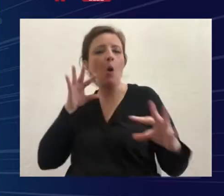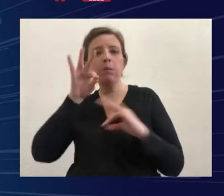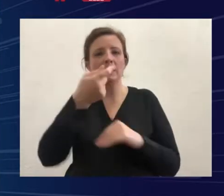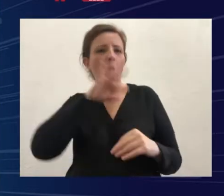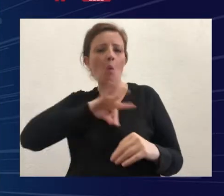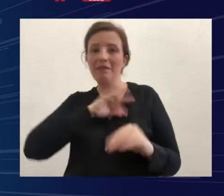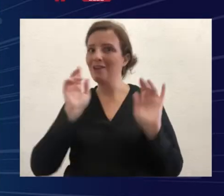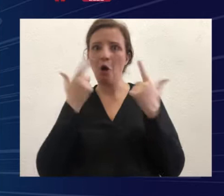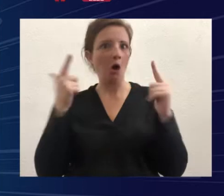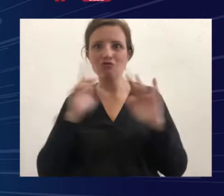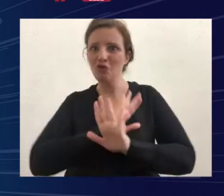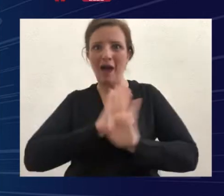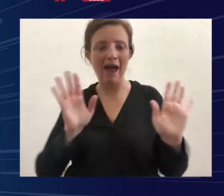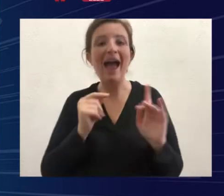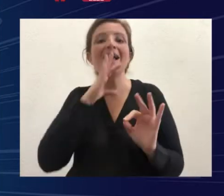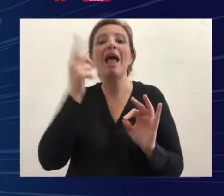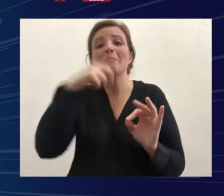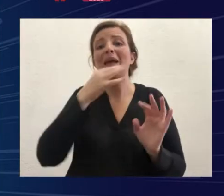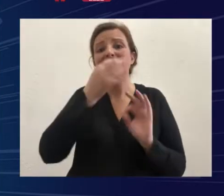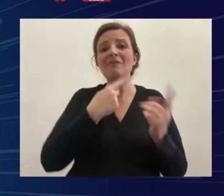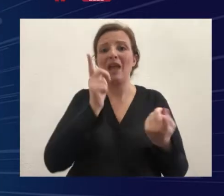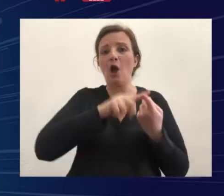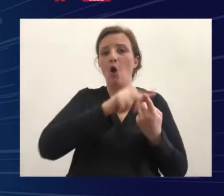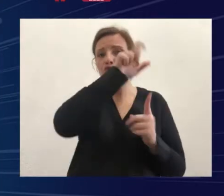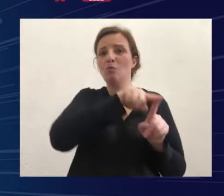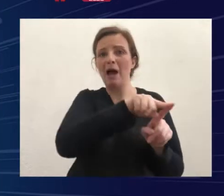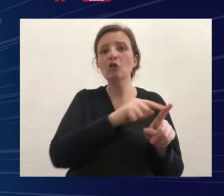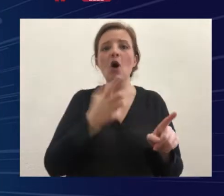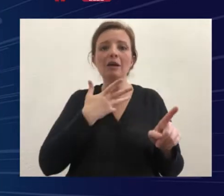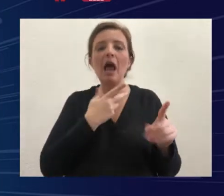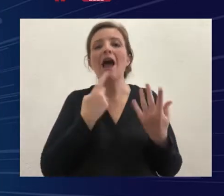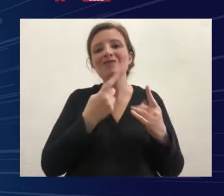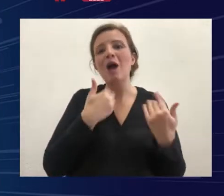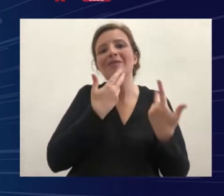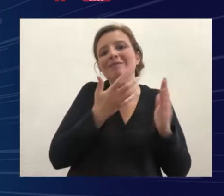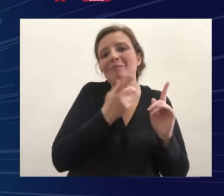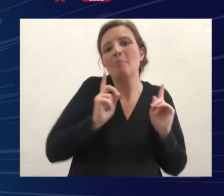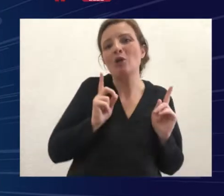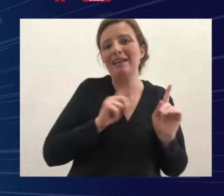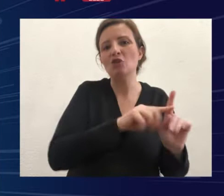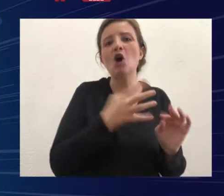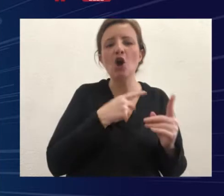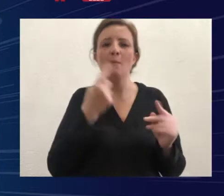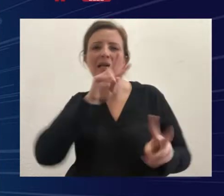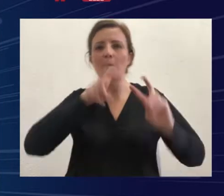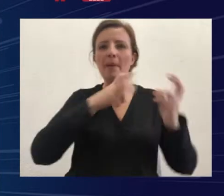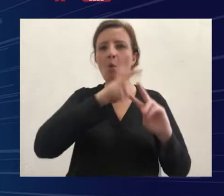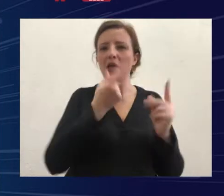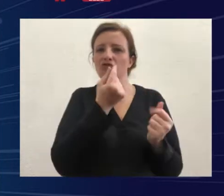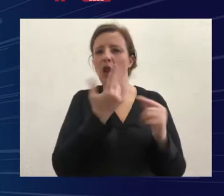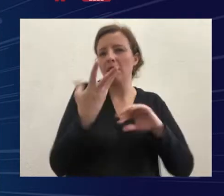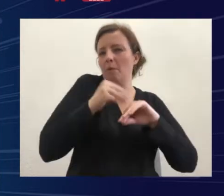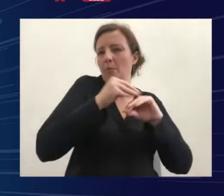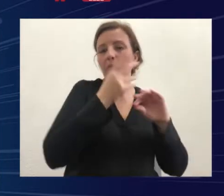degli scopi lucrativi e questo mette il consumatore al riparo da eventuali rischi speculativi. Infine